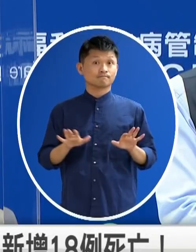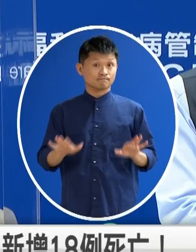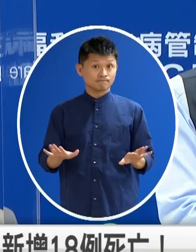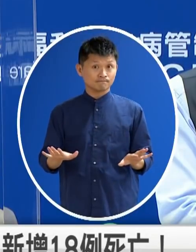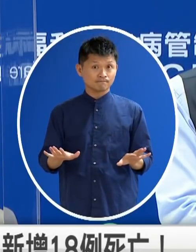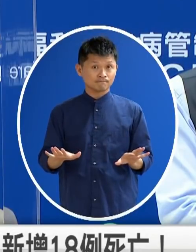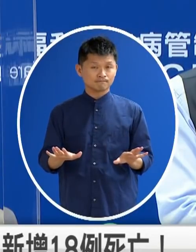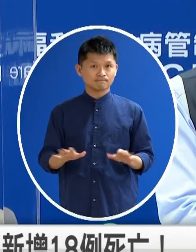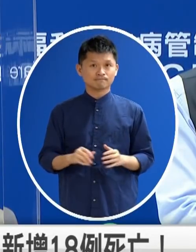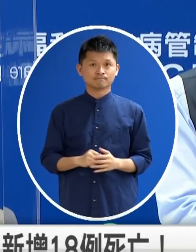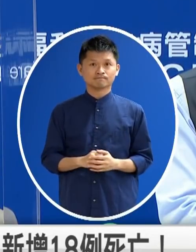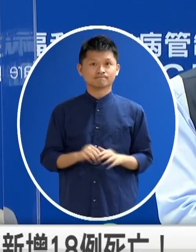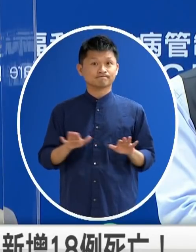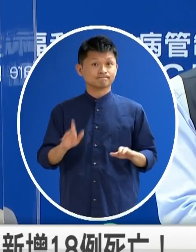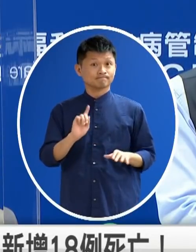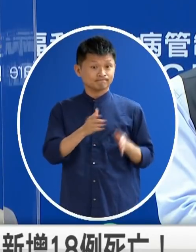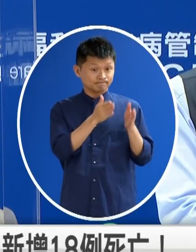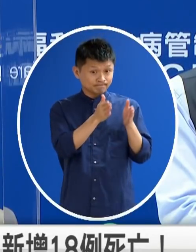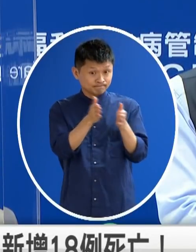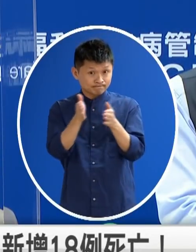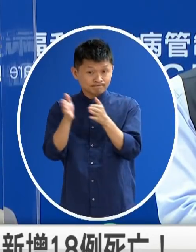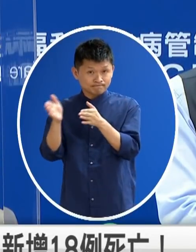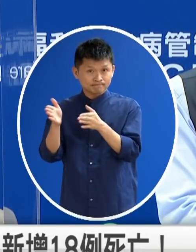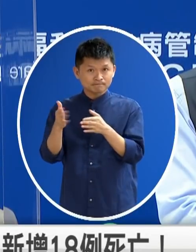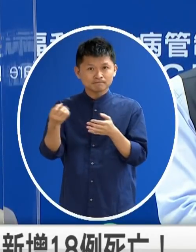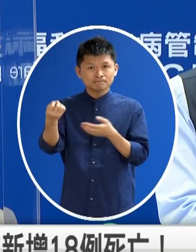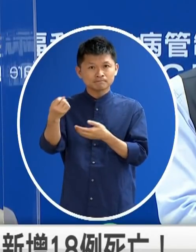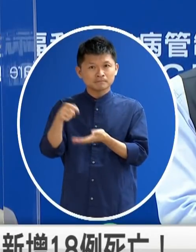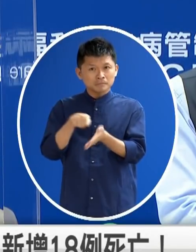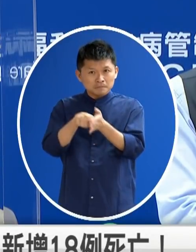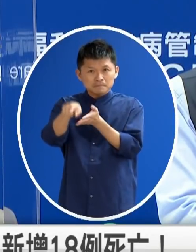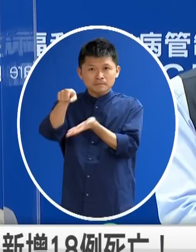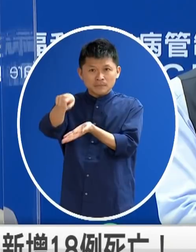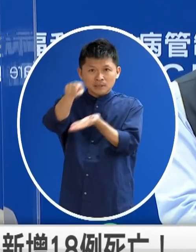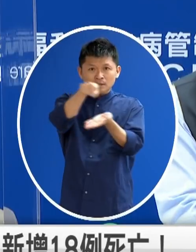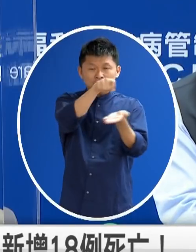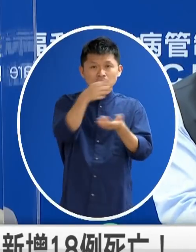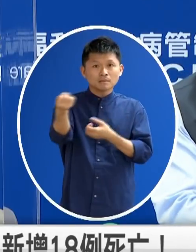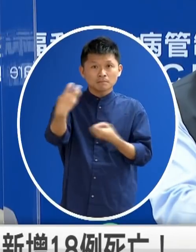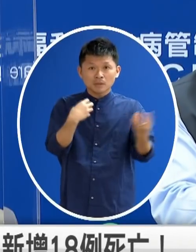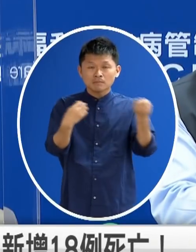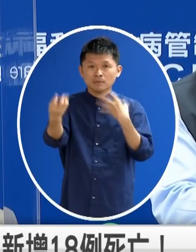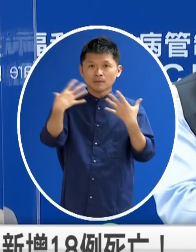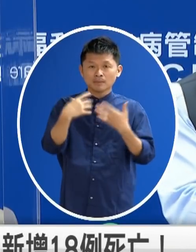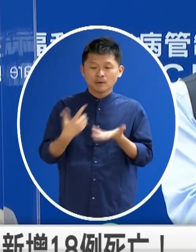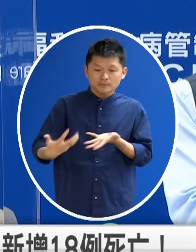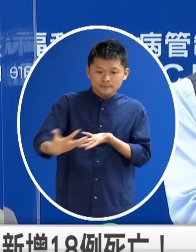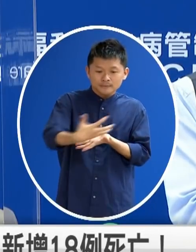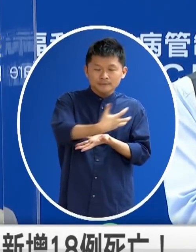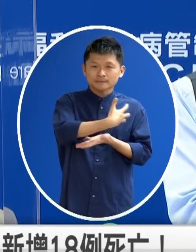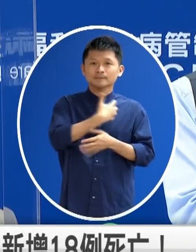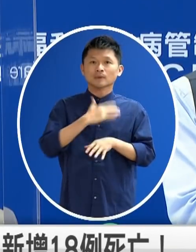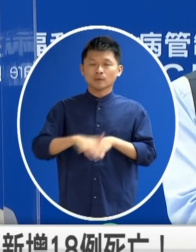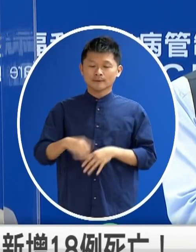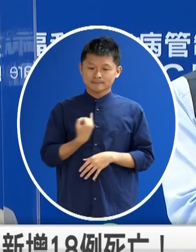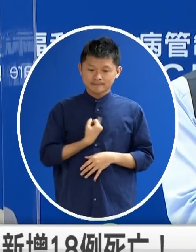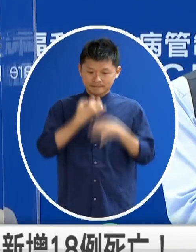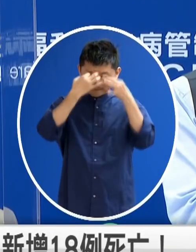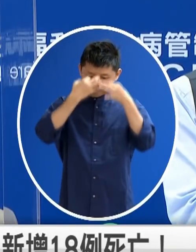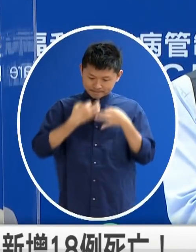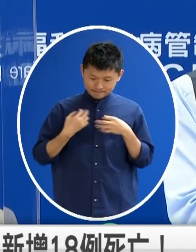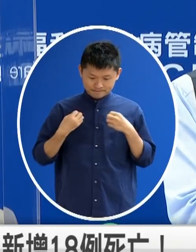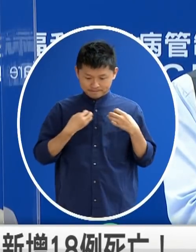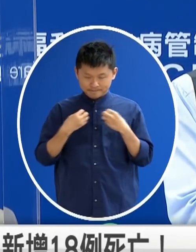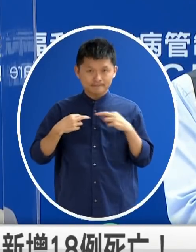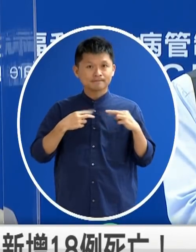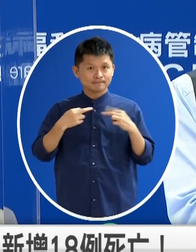我们还是好，对于各方面有各类的意见哈，我们都会广纳雅言了哈，那很虚心的来检讨